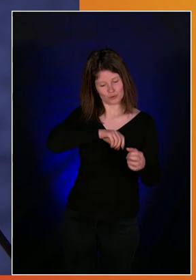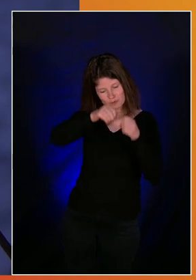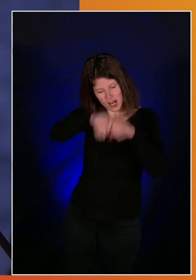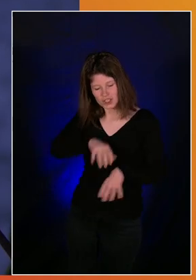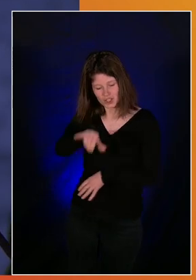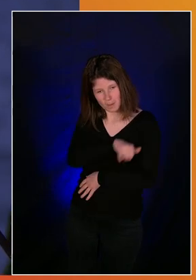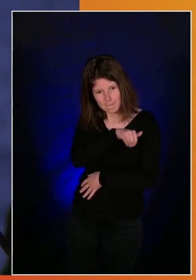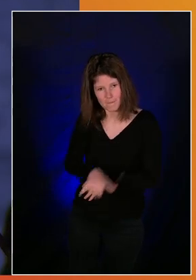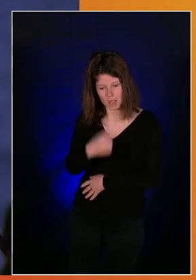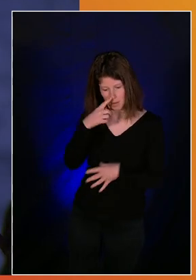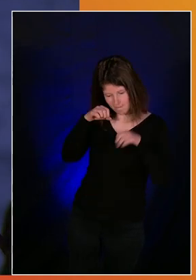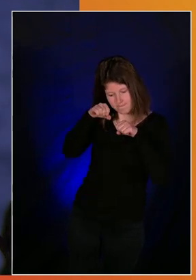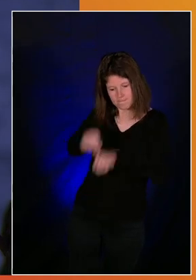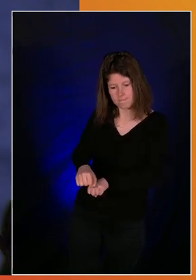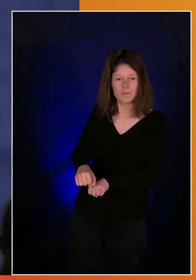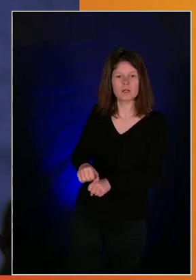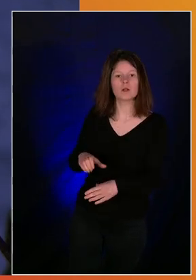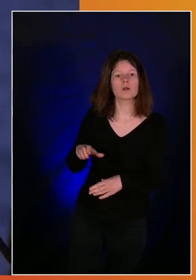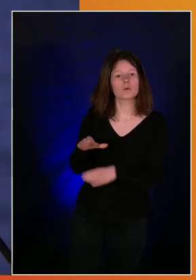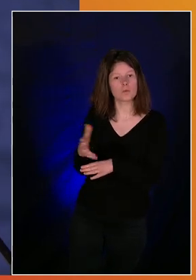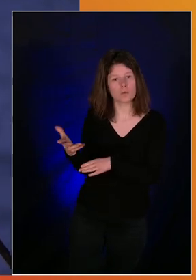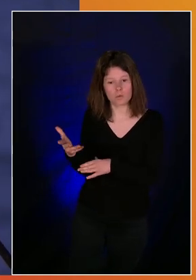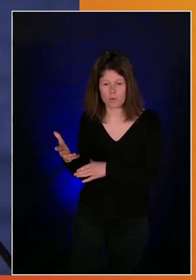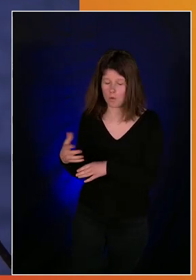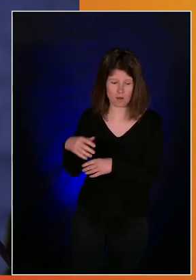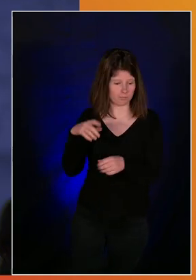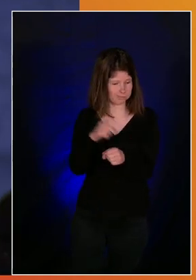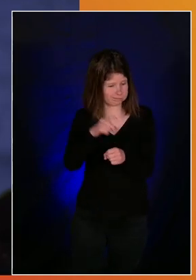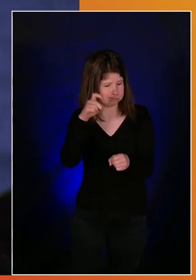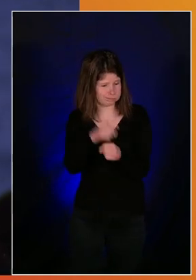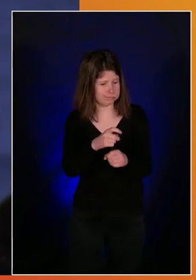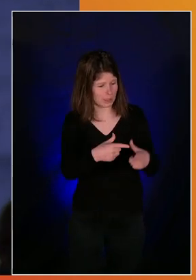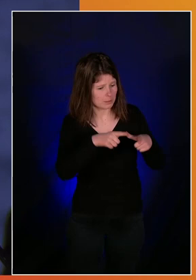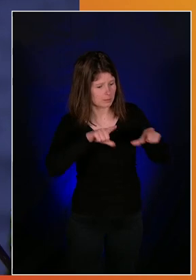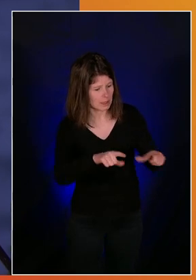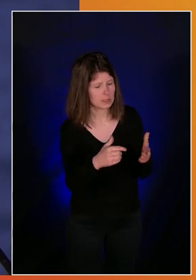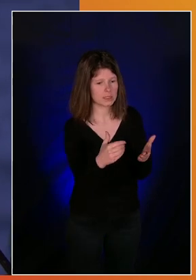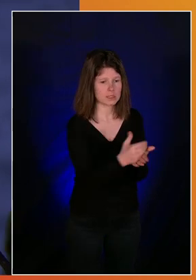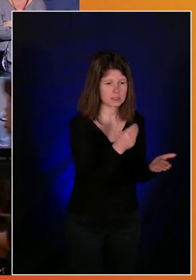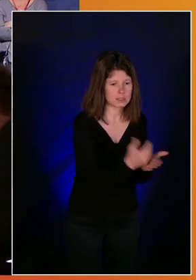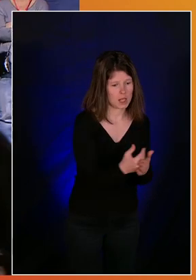la criminalisation, contre les attaques contre les libertés syndicales, contre le droit de grève et contre les réquisitions.